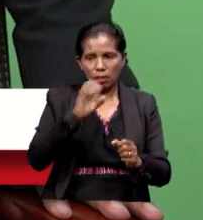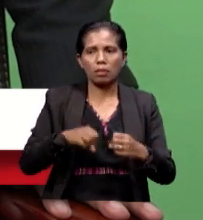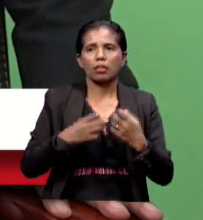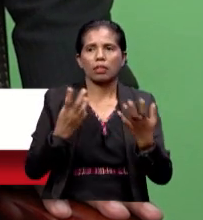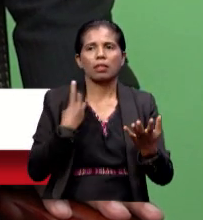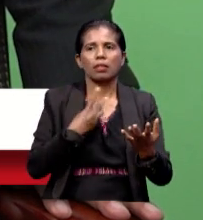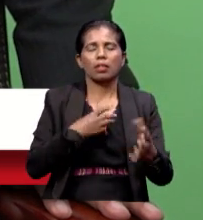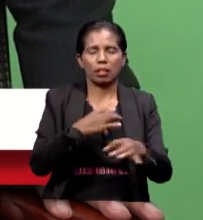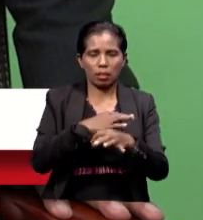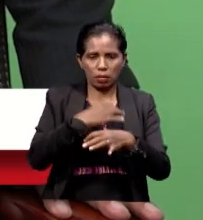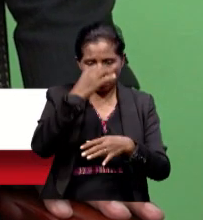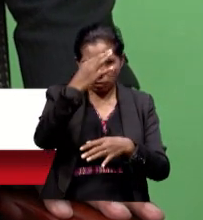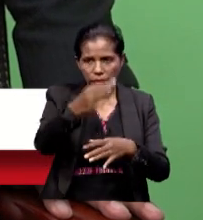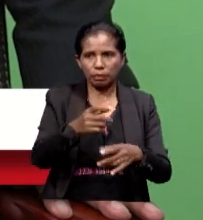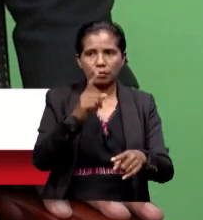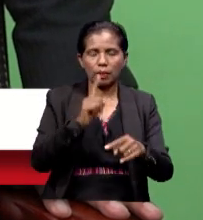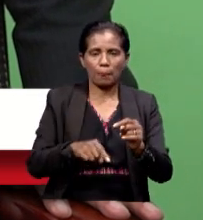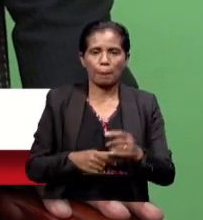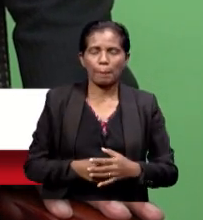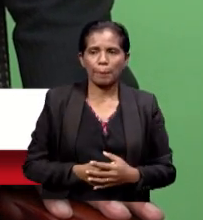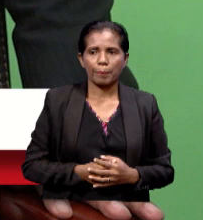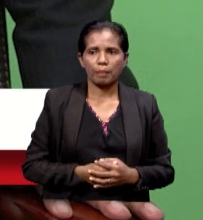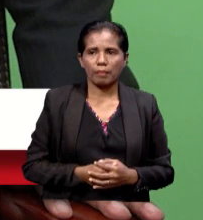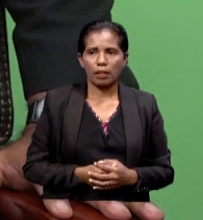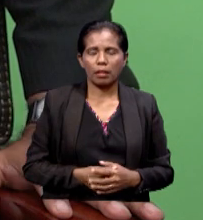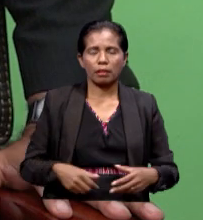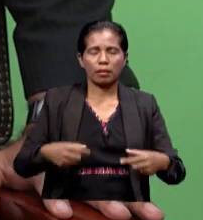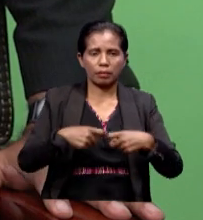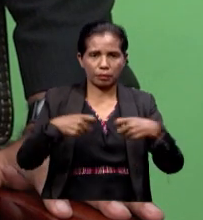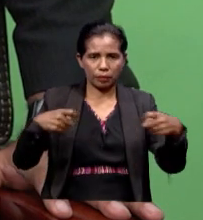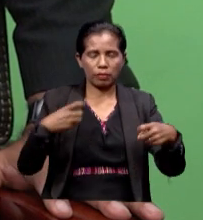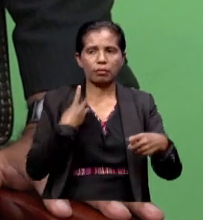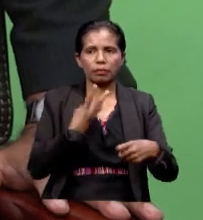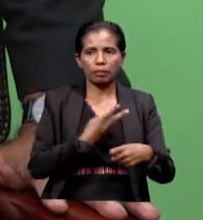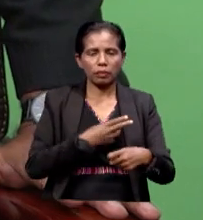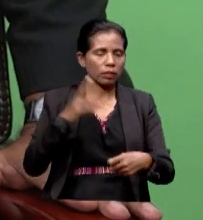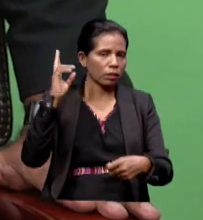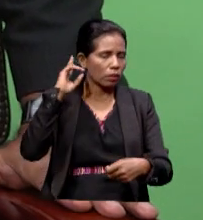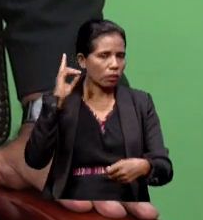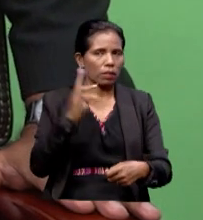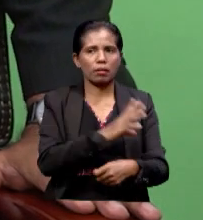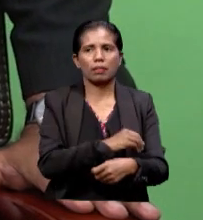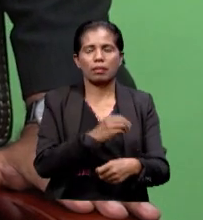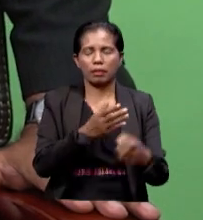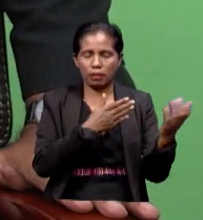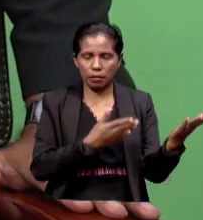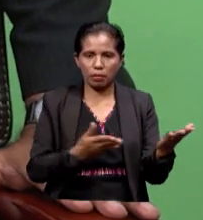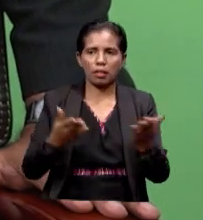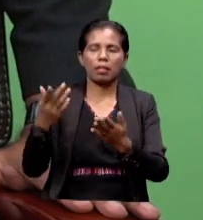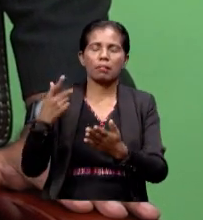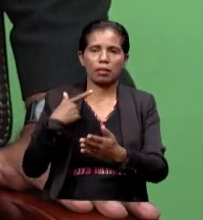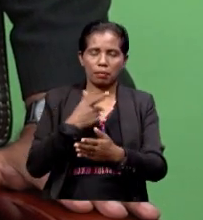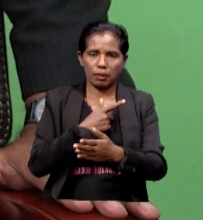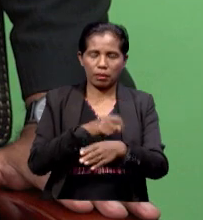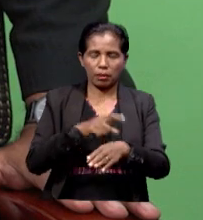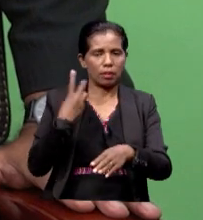kita kerja dia buat tidak boleh. Lebih saya faham sebab ini minggu faham bayar kami, rona buat sumber-sumber bah luar bayar pelari. Ne, ne, hal ini